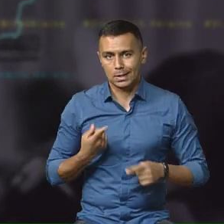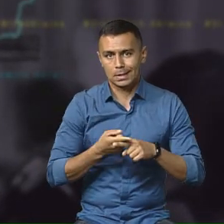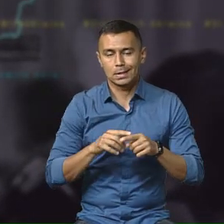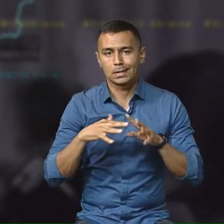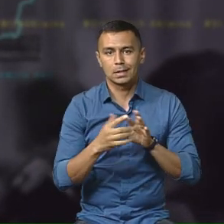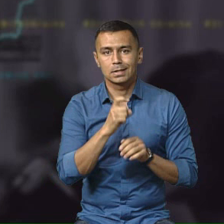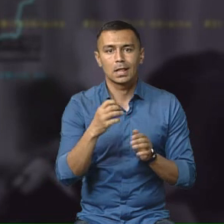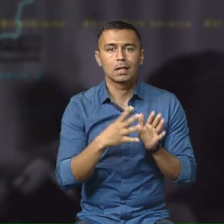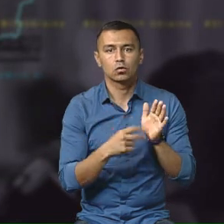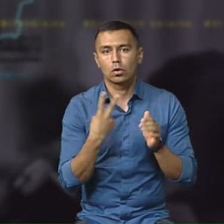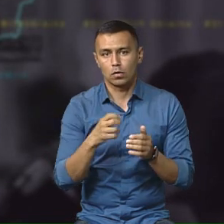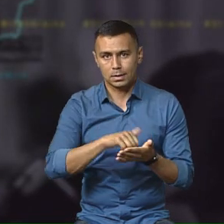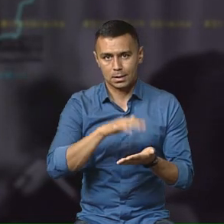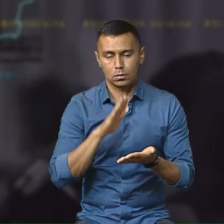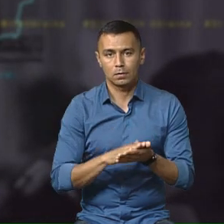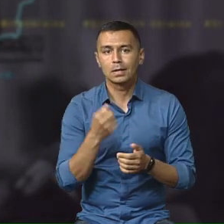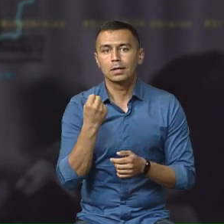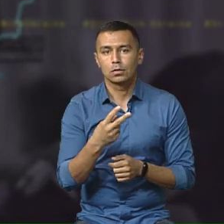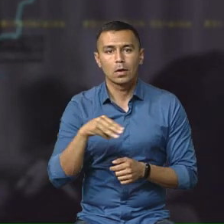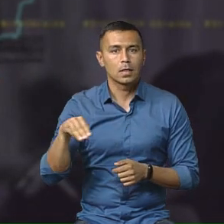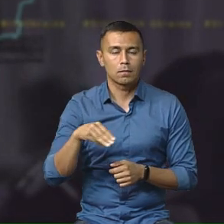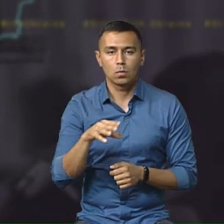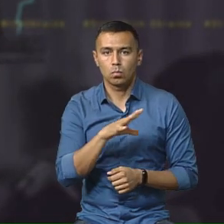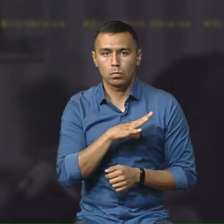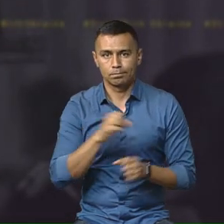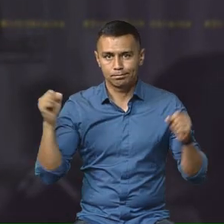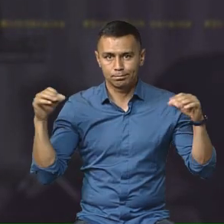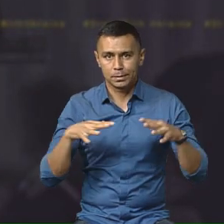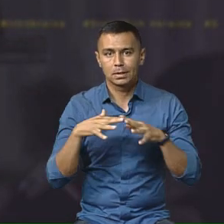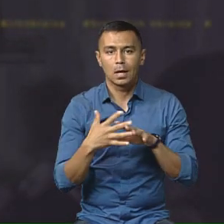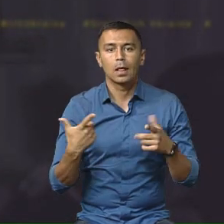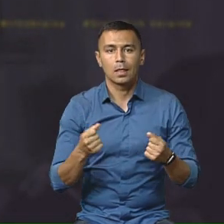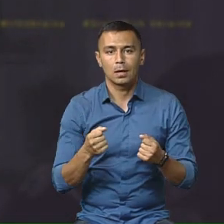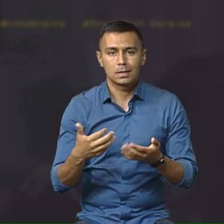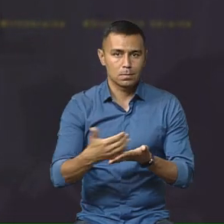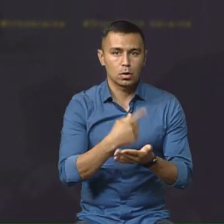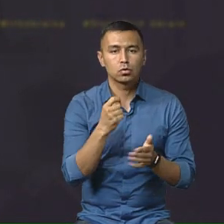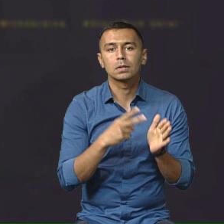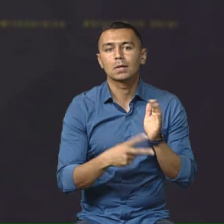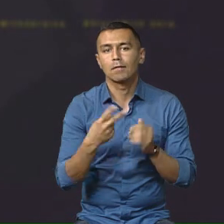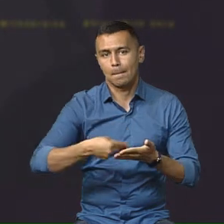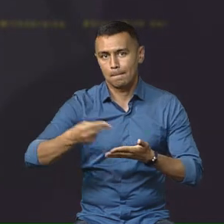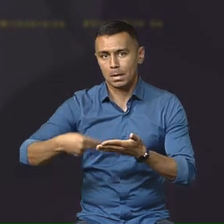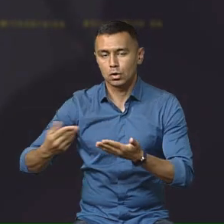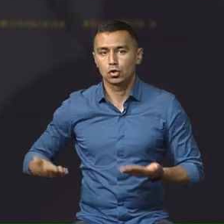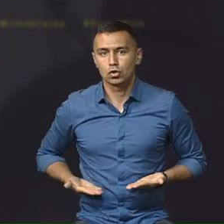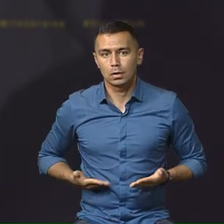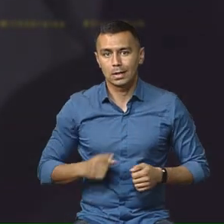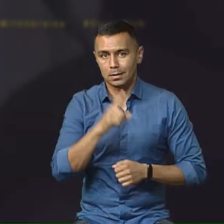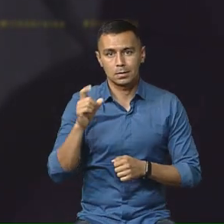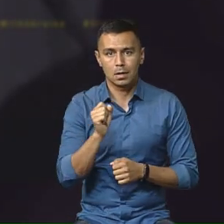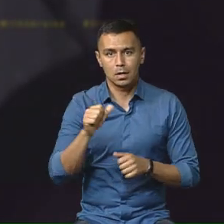із 902 зареєстрованих. 13 травня відбувся схід села, на якому зібрали 172 підписи жителів «за»